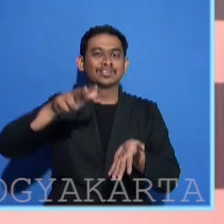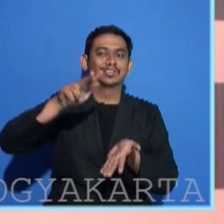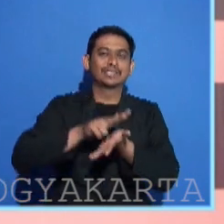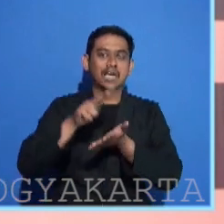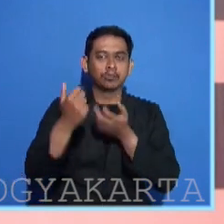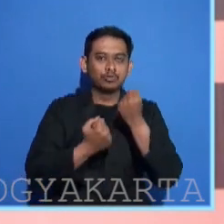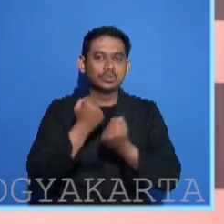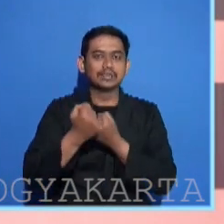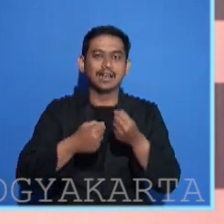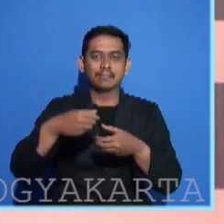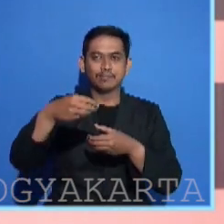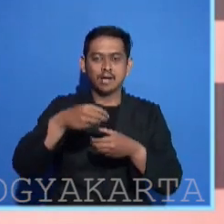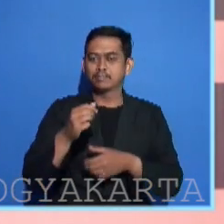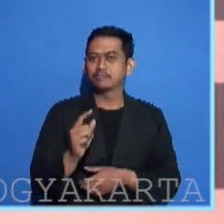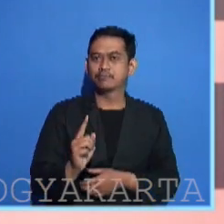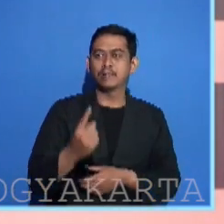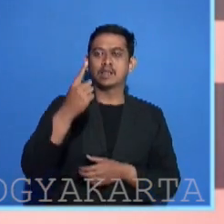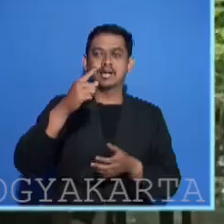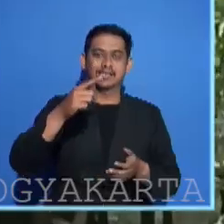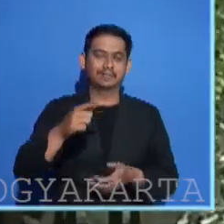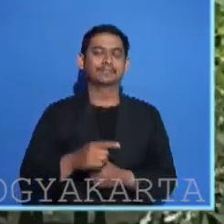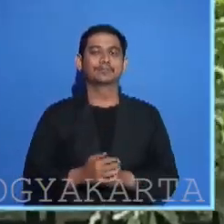inti sejak awal masa kontrak